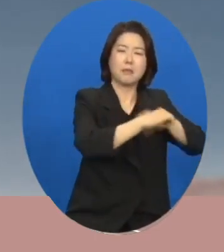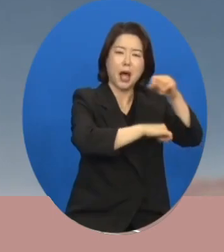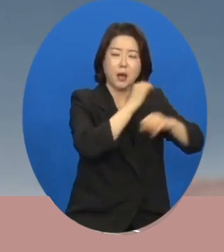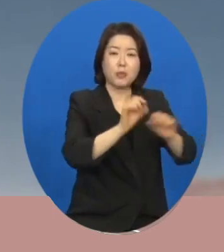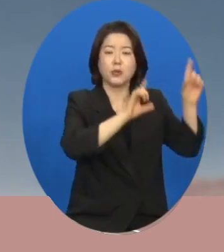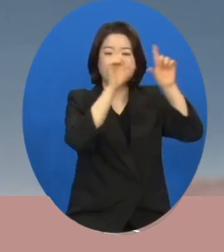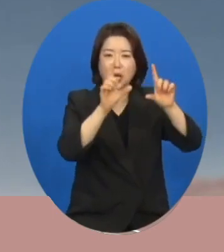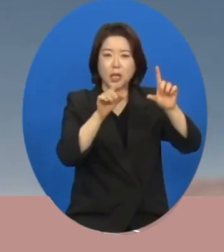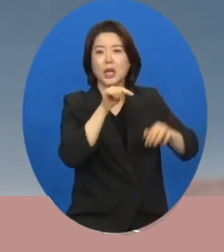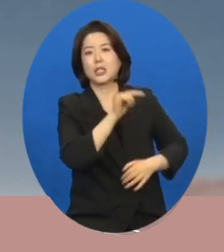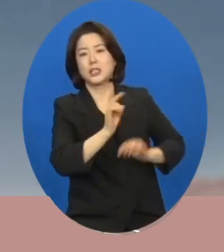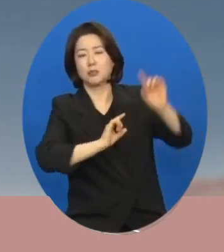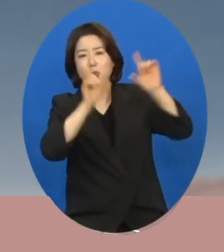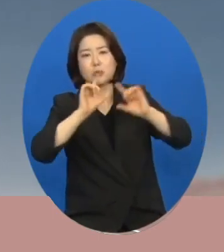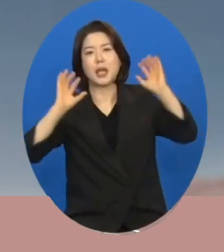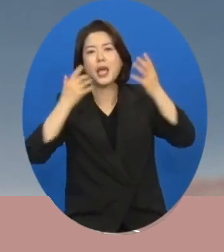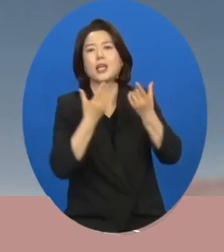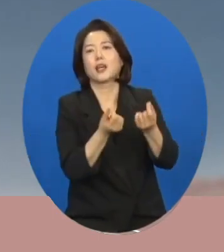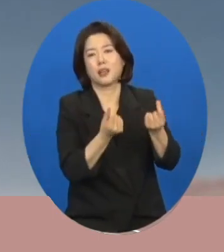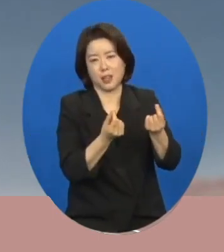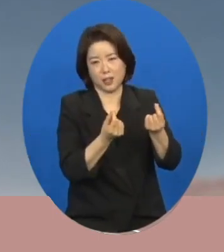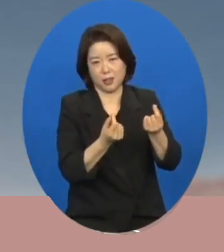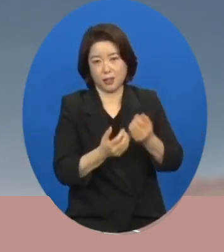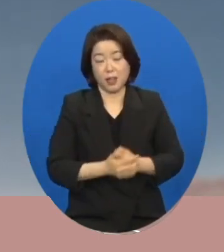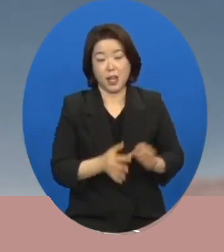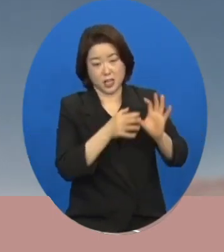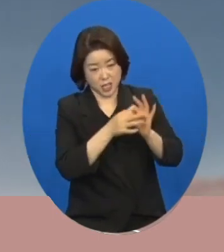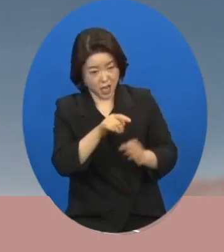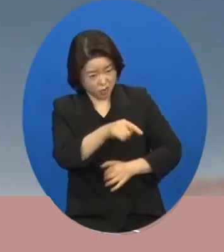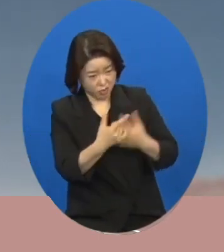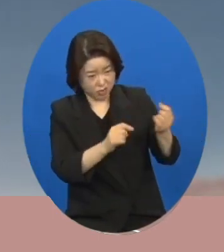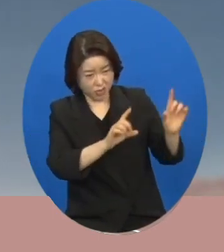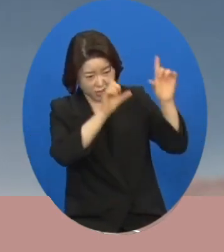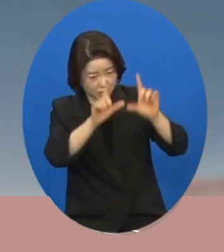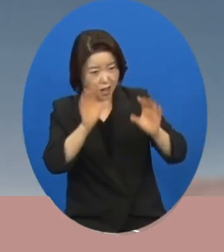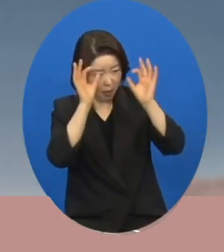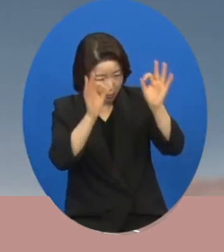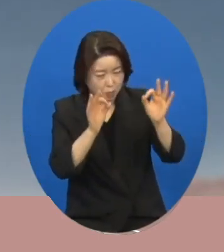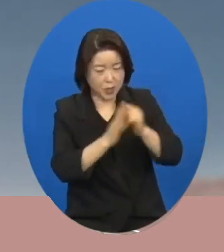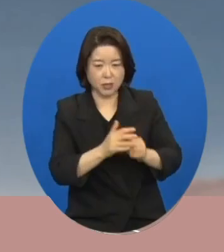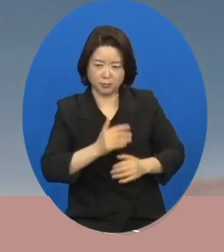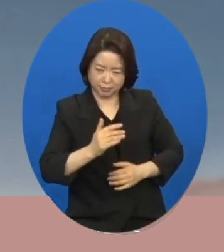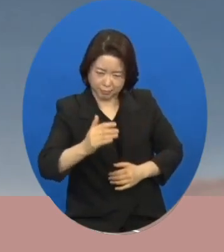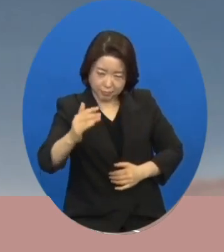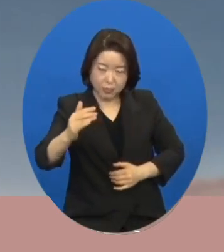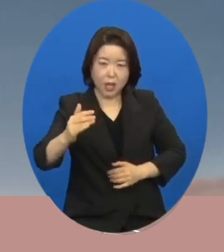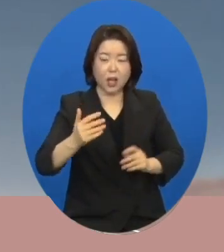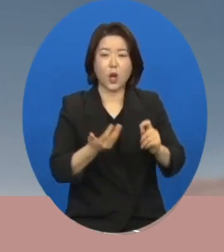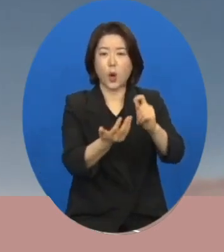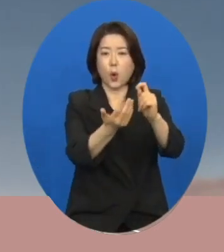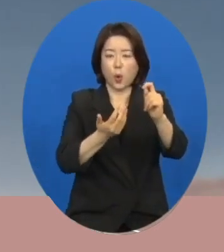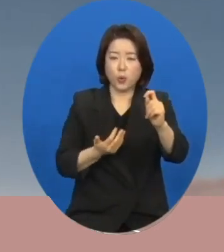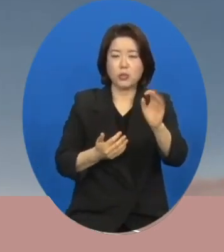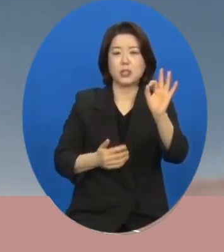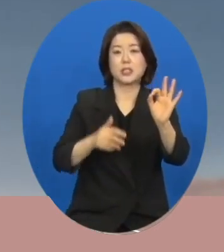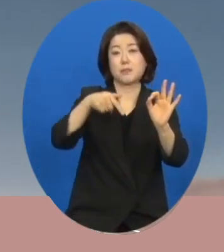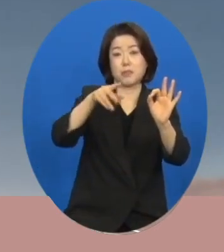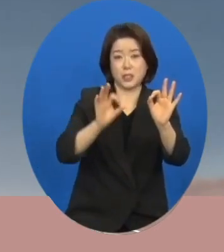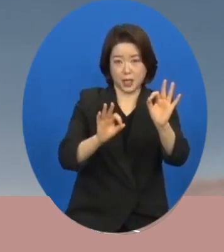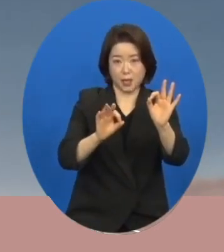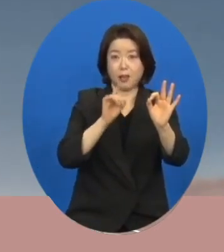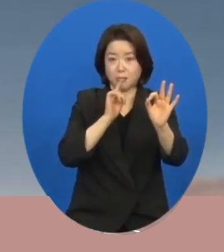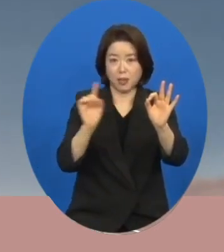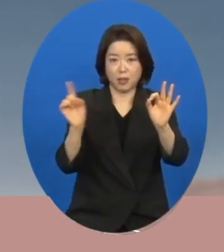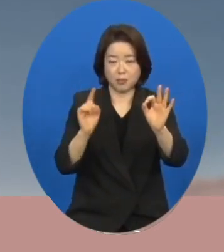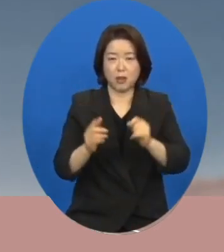살면 안 된다라고 얘기를 하죠 그러면서 계속 그렇게 살아가다 보면 이렇게 됩니다 하면서 고린도전서 10장에 이런 얘기를